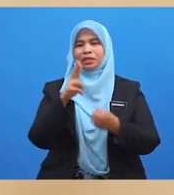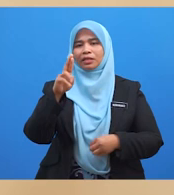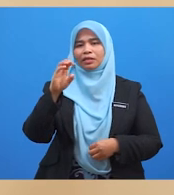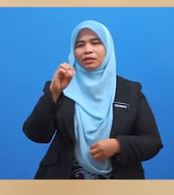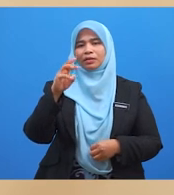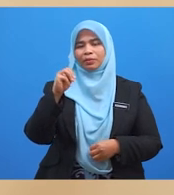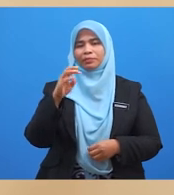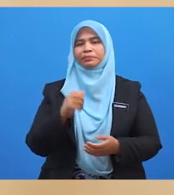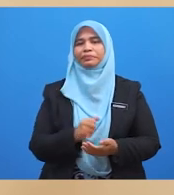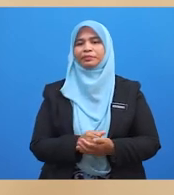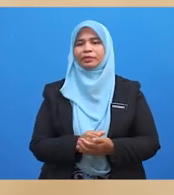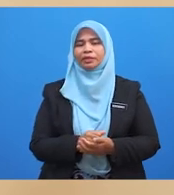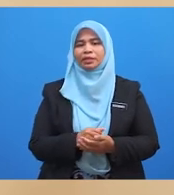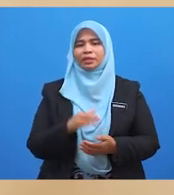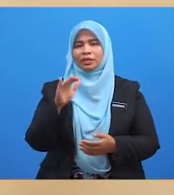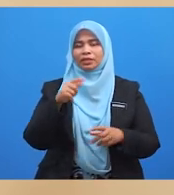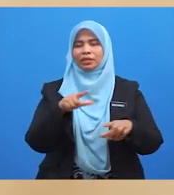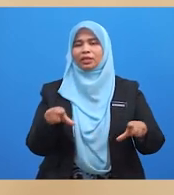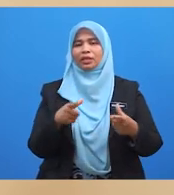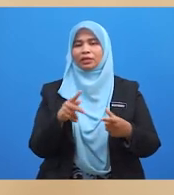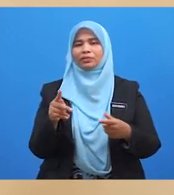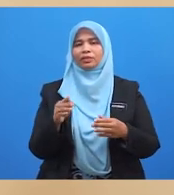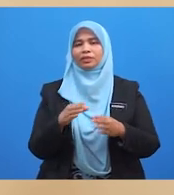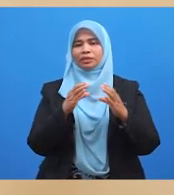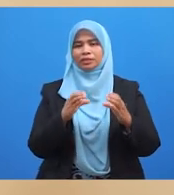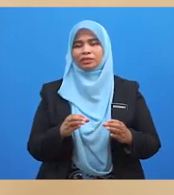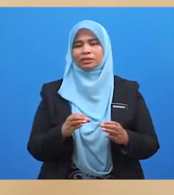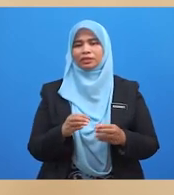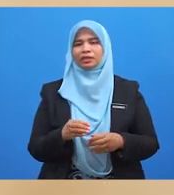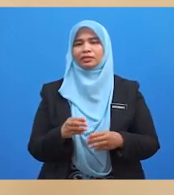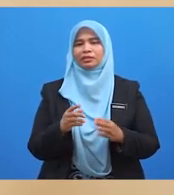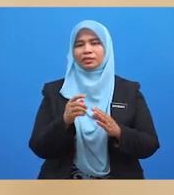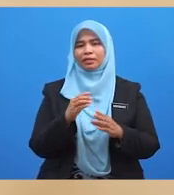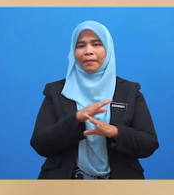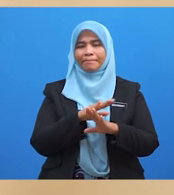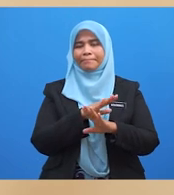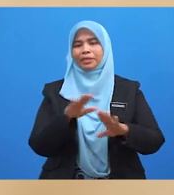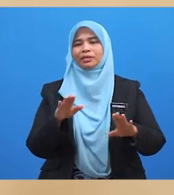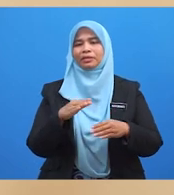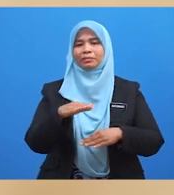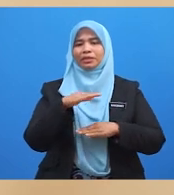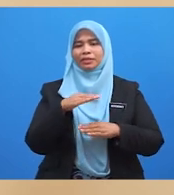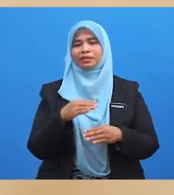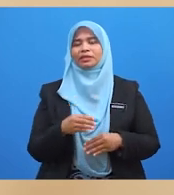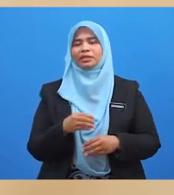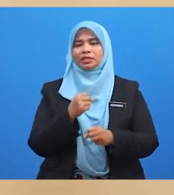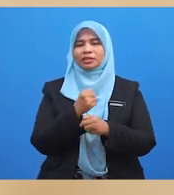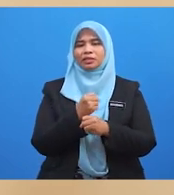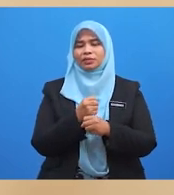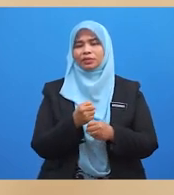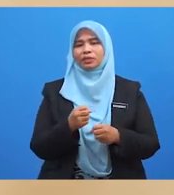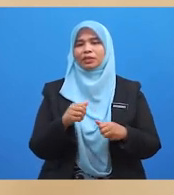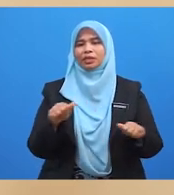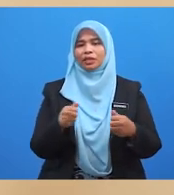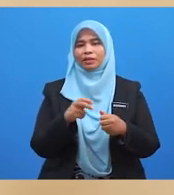Yahudi yang dilakukan secara tidak teratur dan tanpa batas. Sesungguhnya, amalan poligami